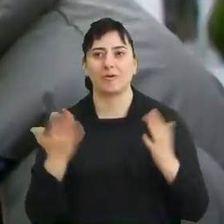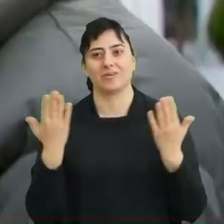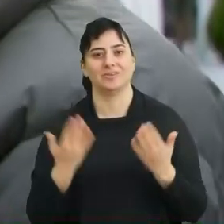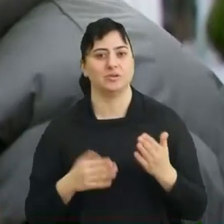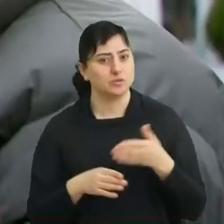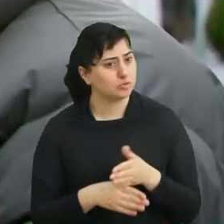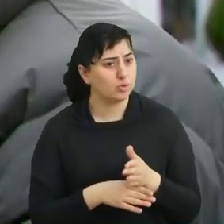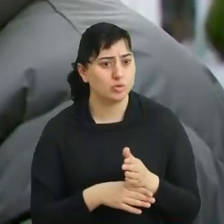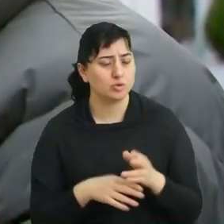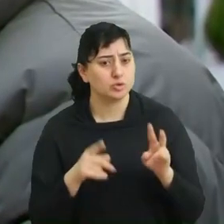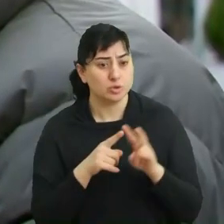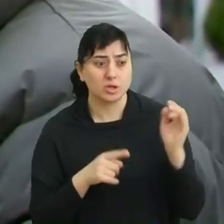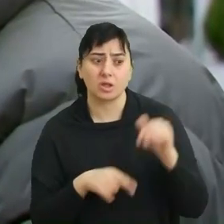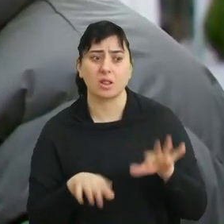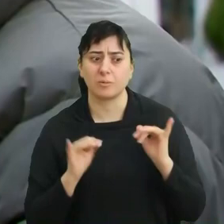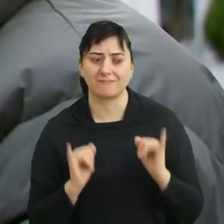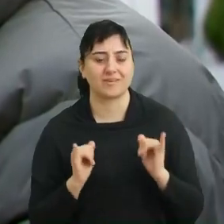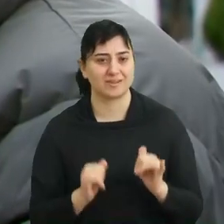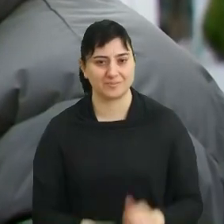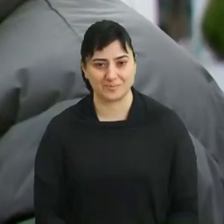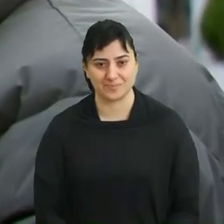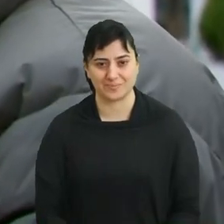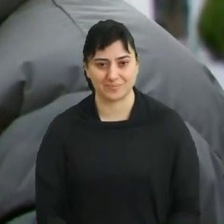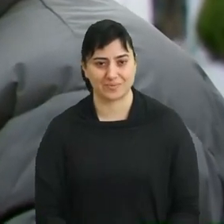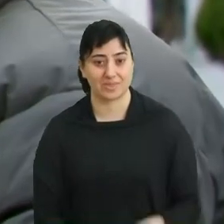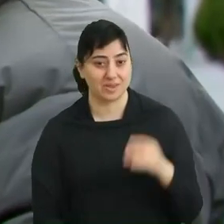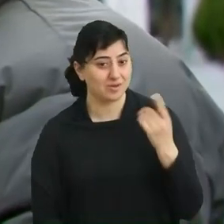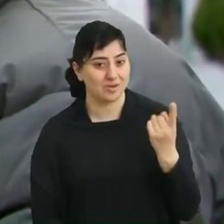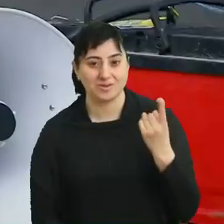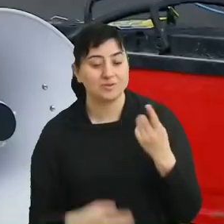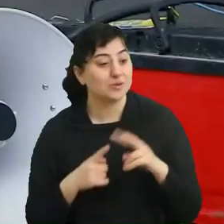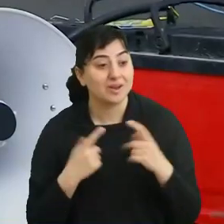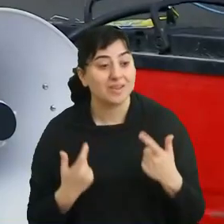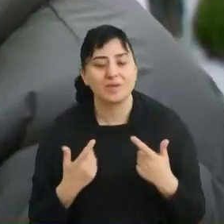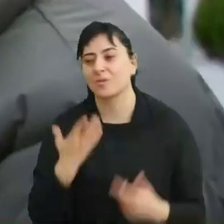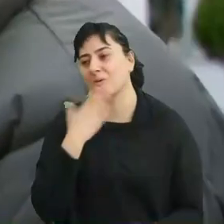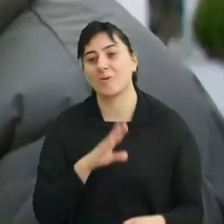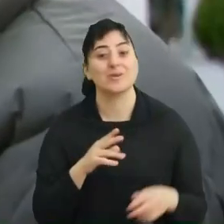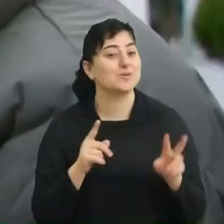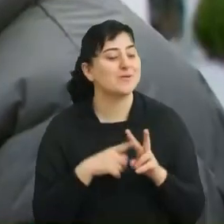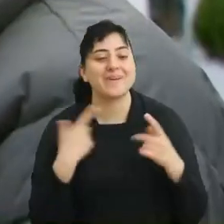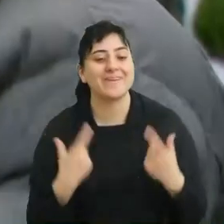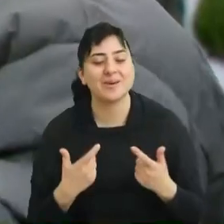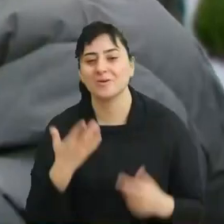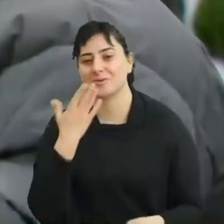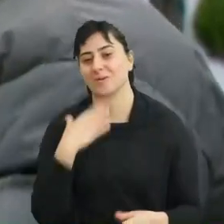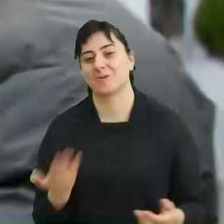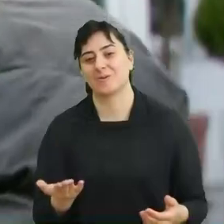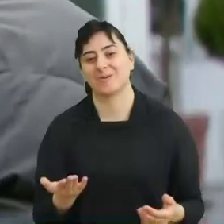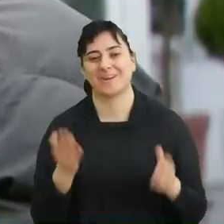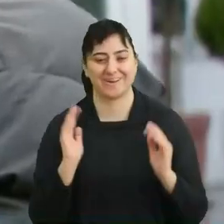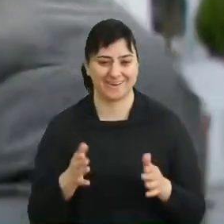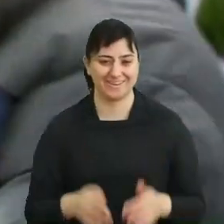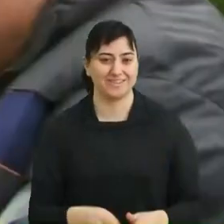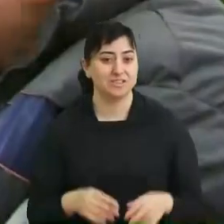Doğru söylüyorsun Şükrü. İyi ki getirmedik buraya ya. Nerede Nurhan? Yok. Nerede Nurhan? Yok diye ellerini